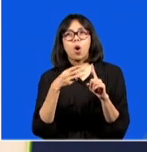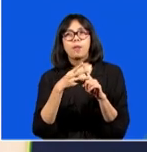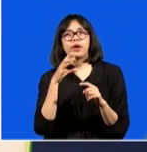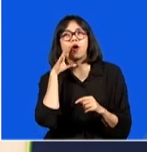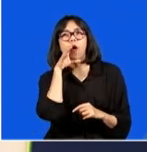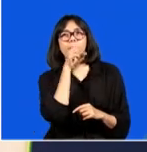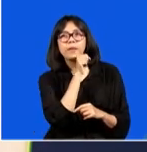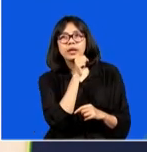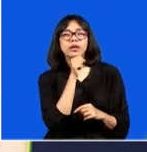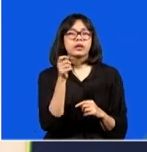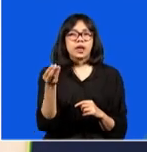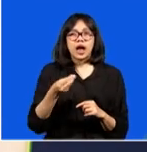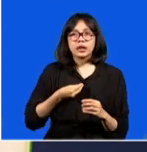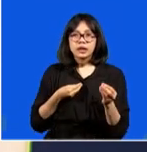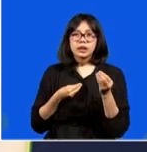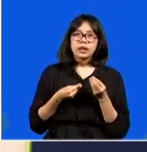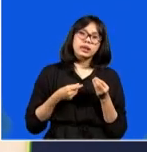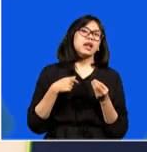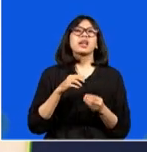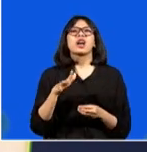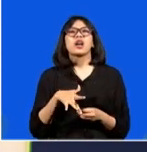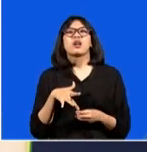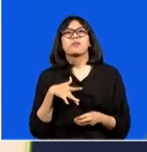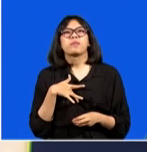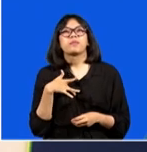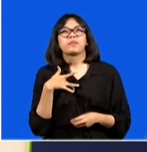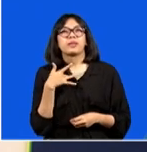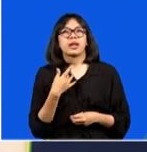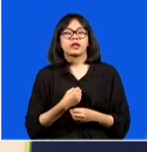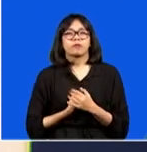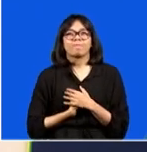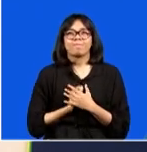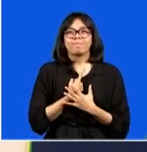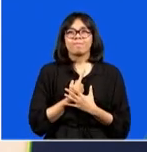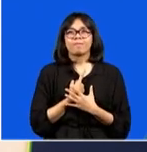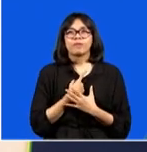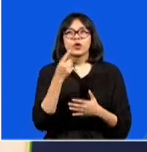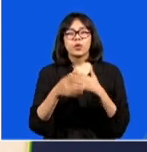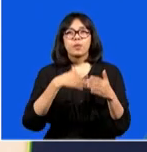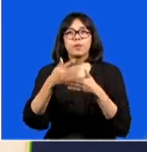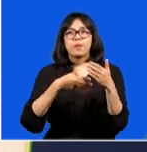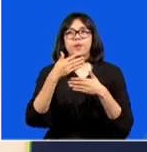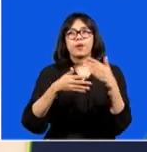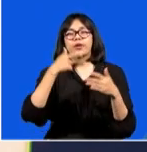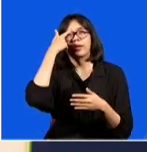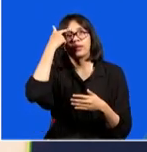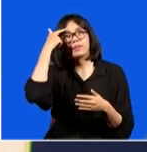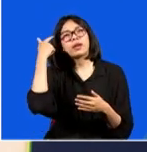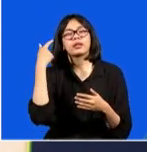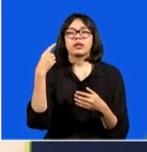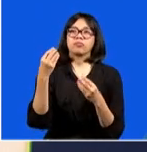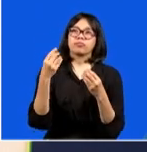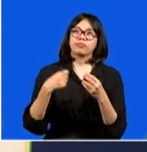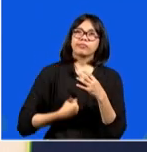akhirnya ada rasa kepemilikan yang tumbuh gitu dalam proses belajar itu saya jadi merasa